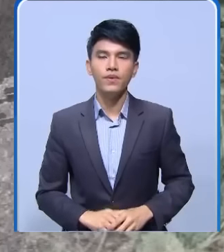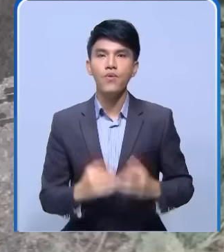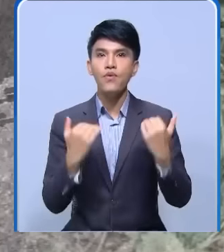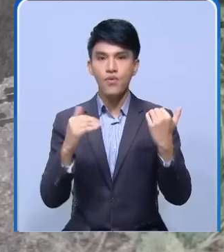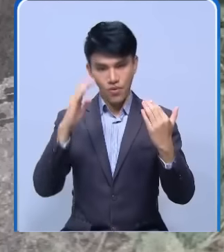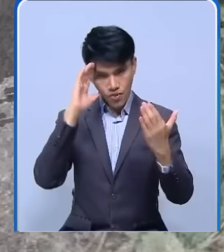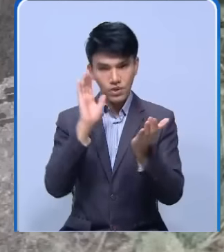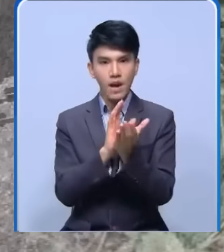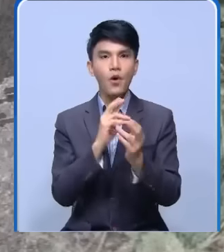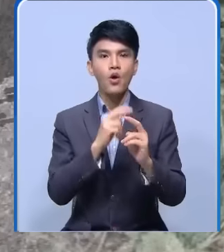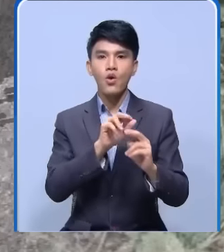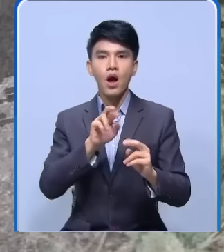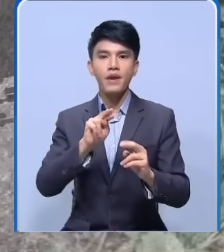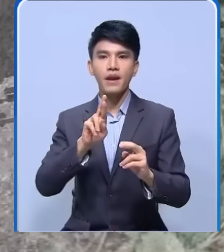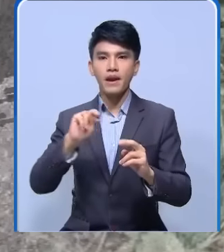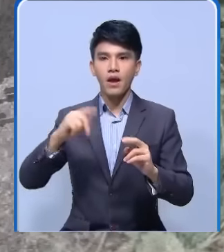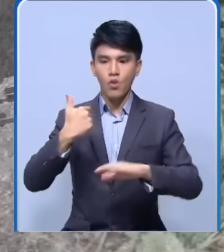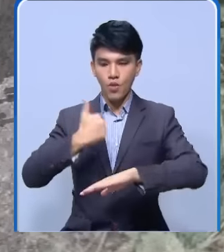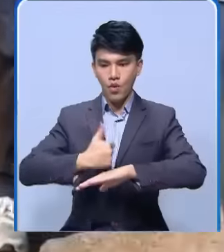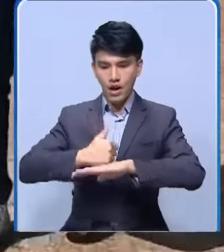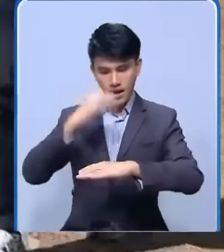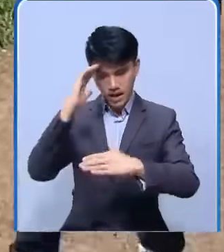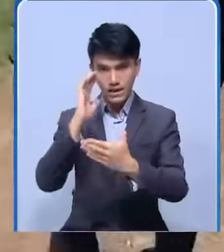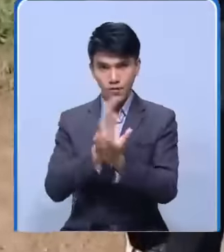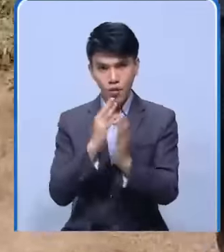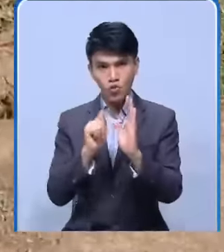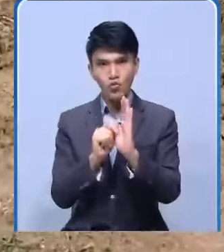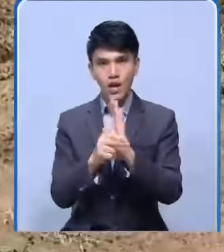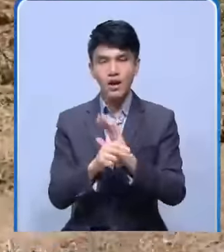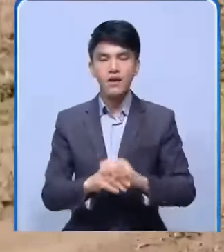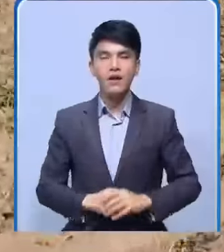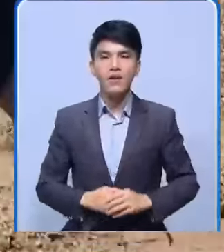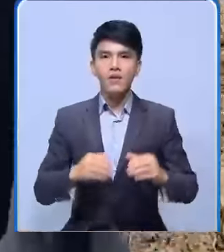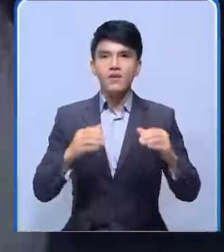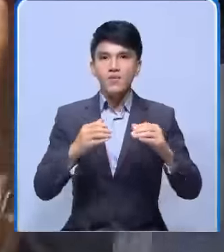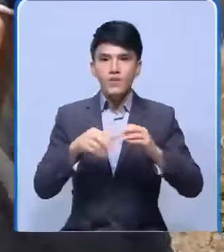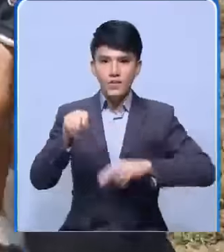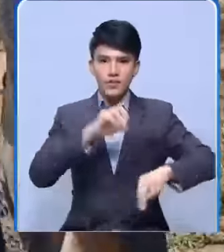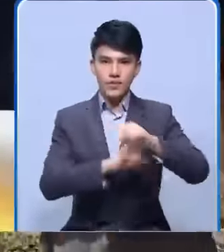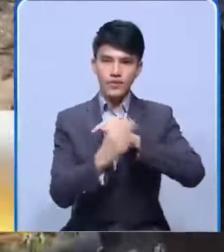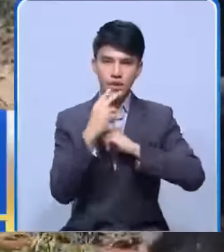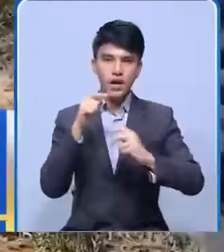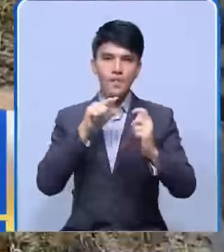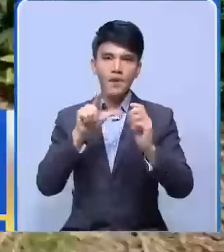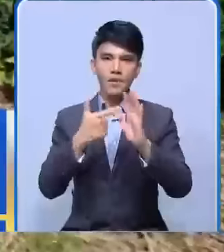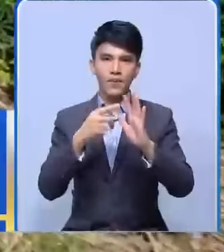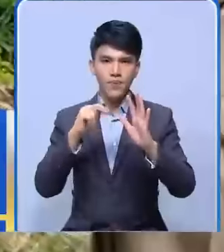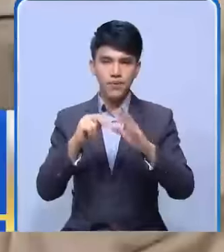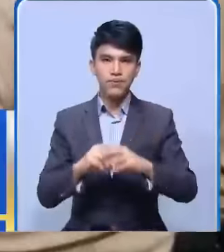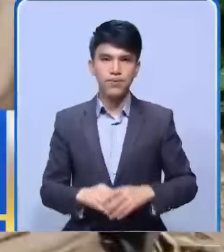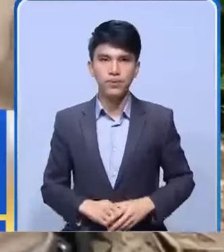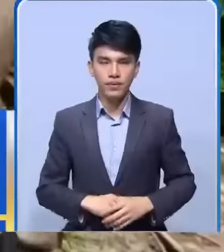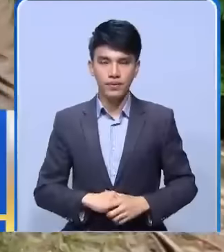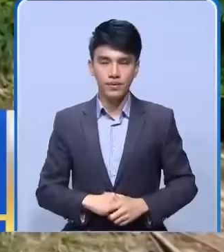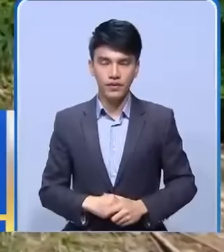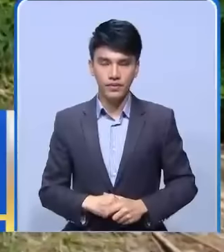รีณรงค์เดชศักดิ์สมบูรณ์ผู้บังคับการตำรวจภูธรจังหวัดอุทัยธานีก็นำชุดสืบสวนสภ.ลานสักเนี่ยแล้วไปล